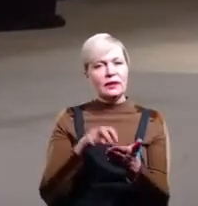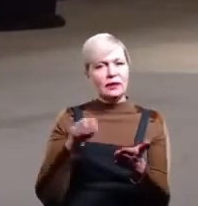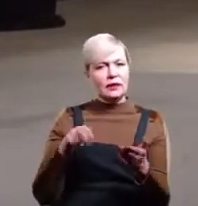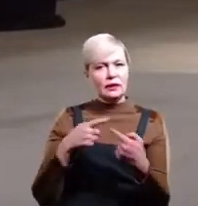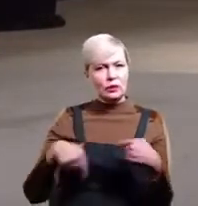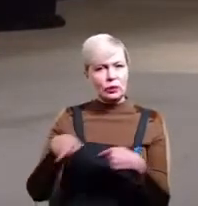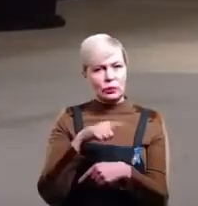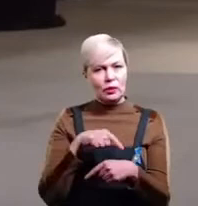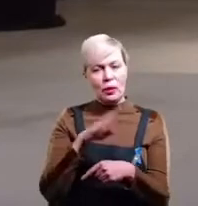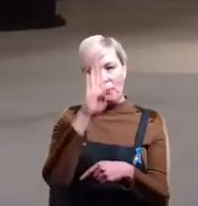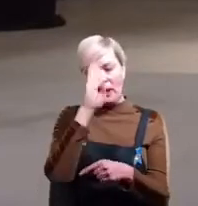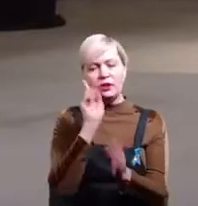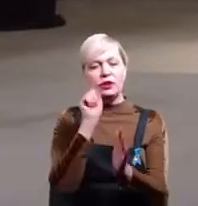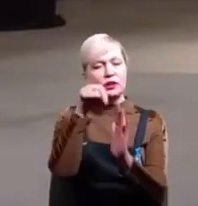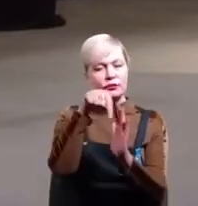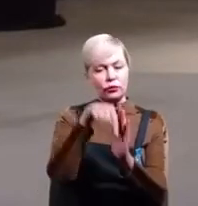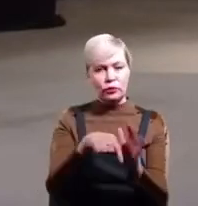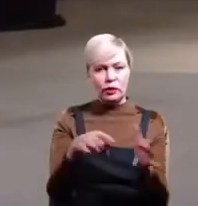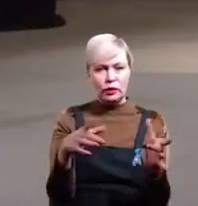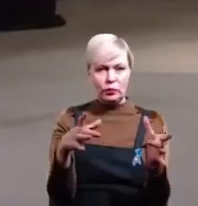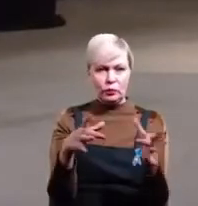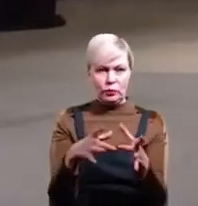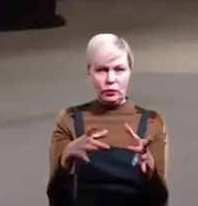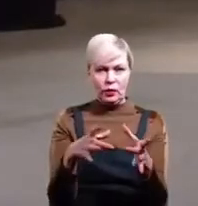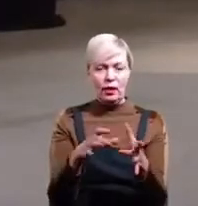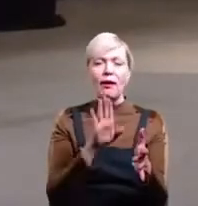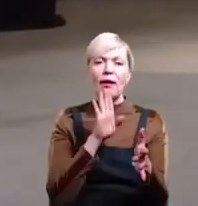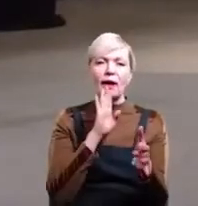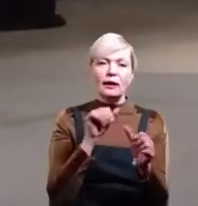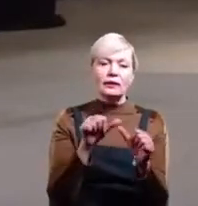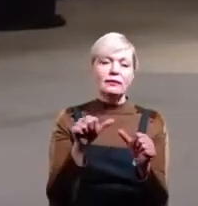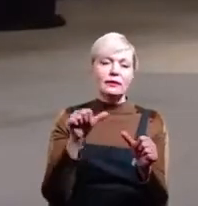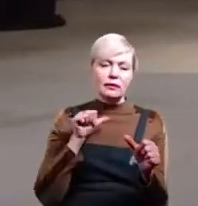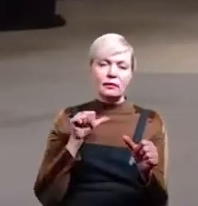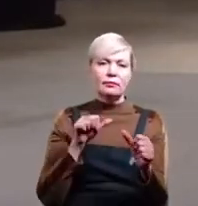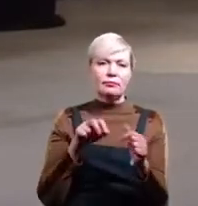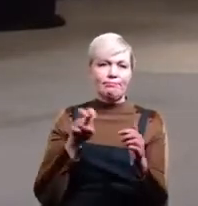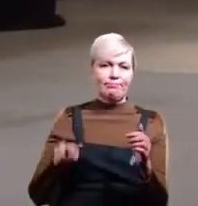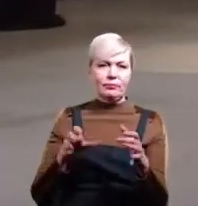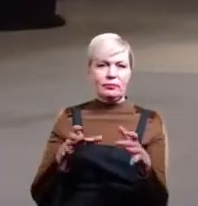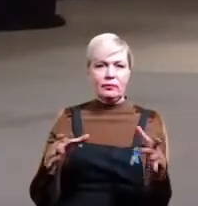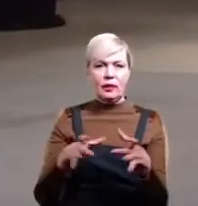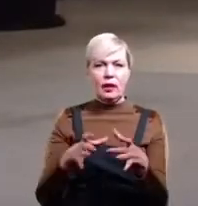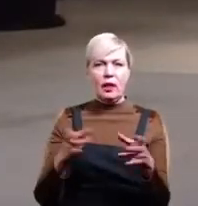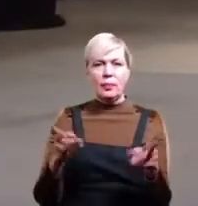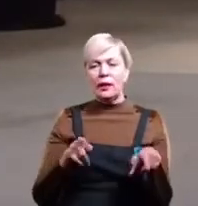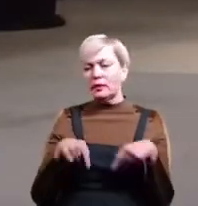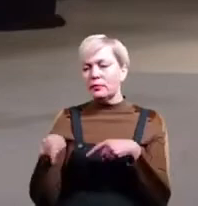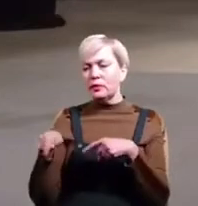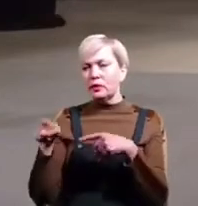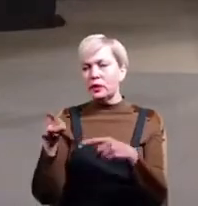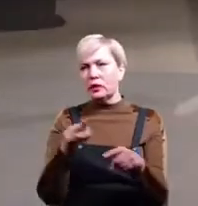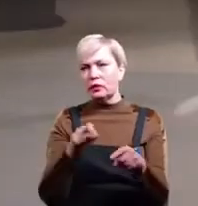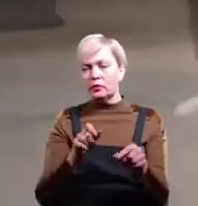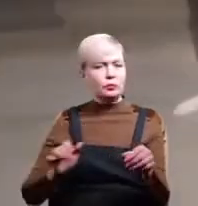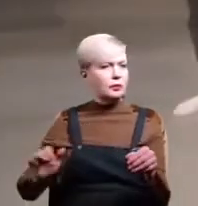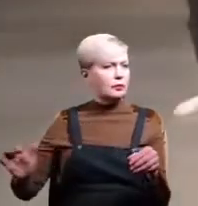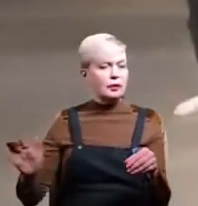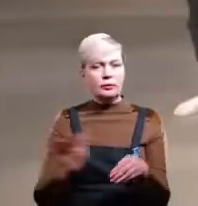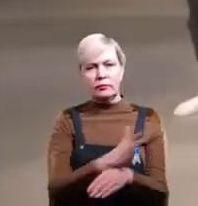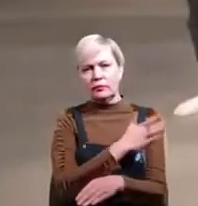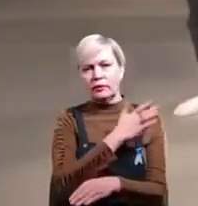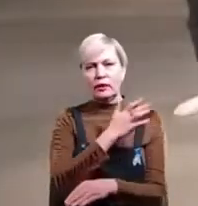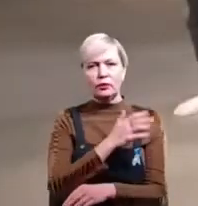Мальчики внутри круга делают, а девочки наружу. Потому что им нужно бежать, и они вас несут.